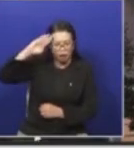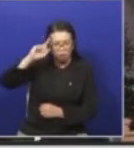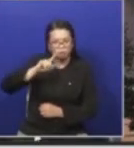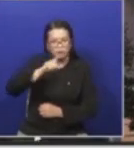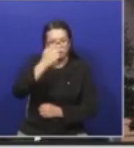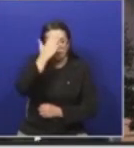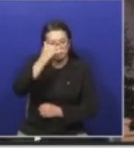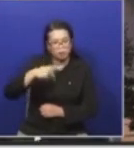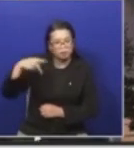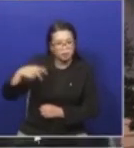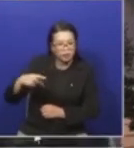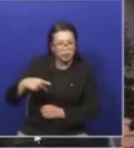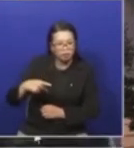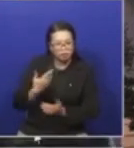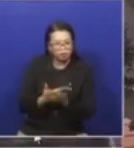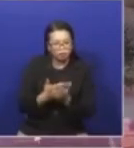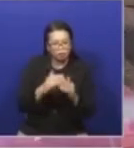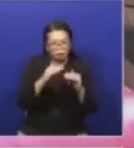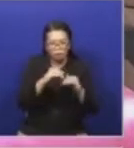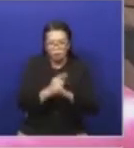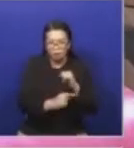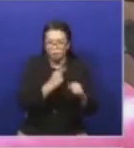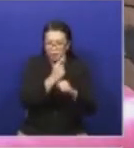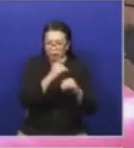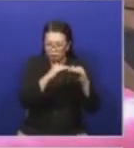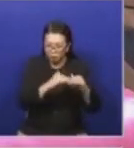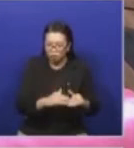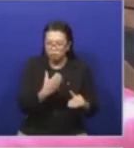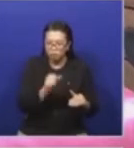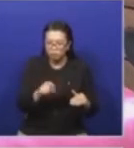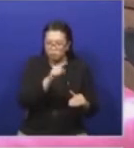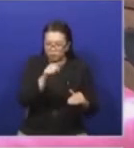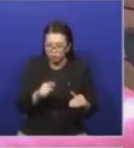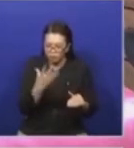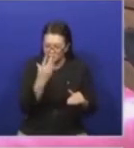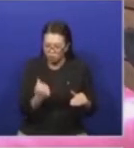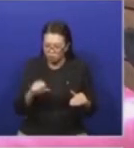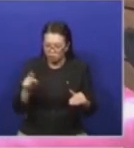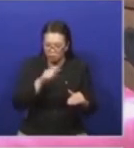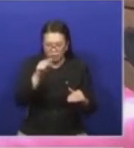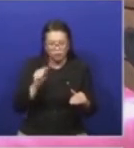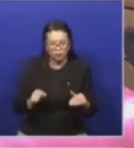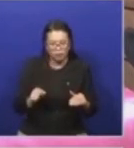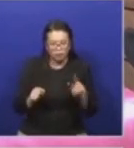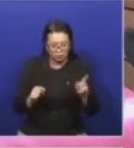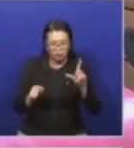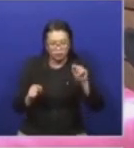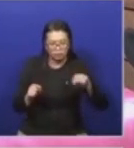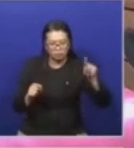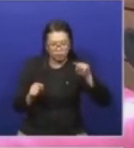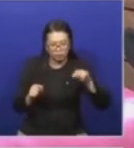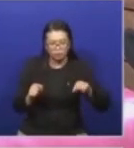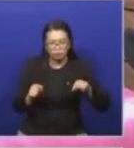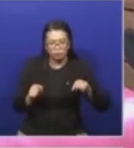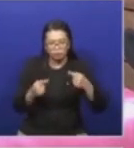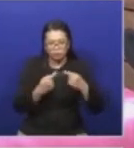งนี้ว่าสามารถถอนงบประมาณในปีแรกได้ถึง 10% เหลือเพียง 10% เท่านั้นจาก 20% ส